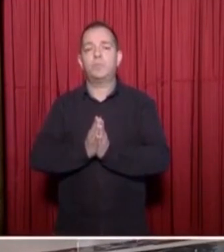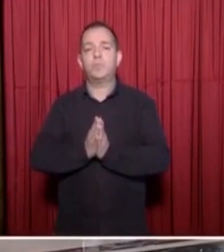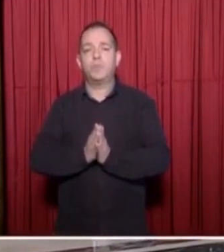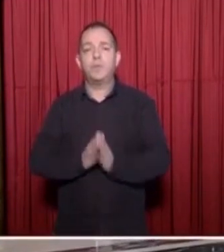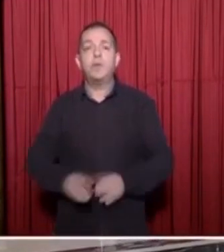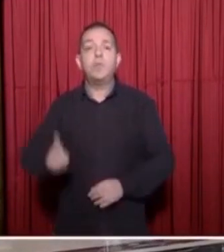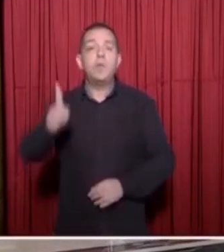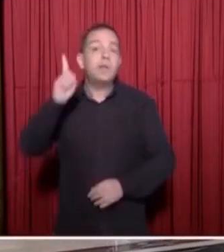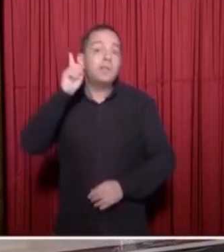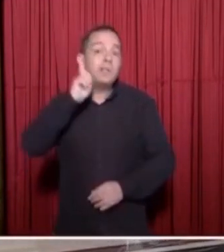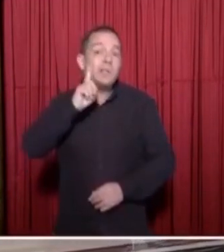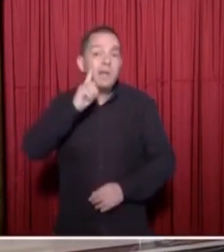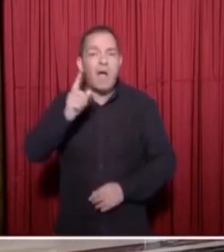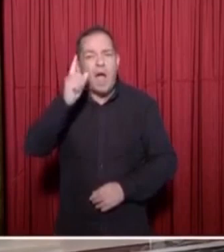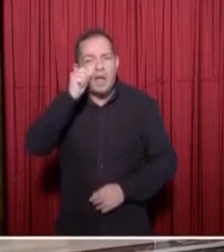Όρνην